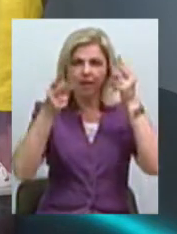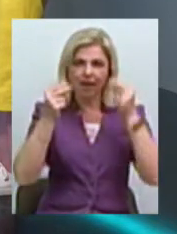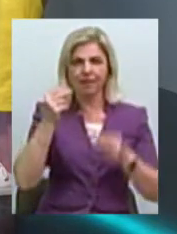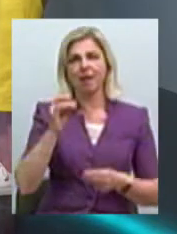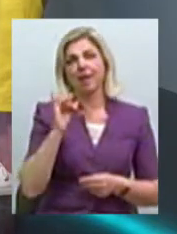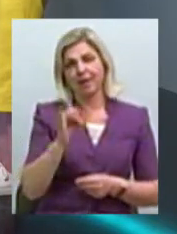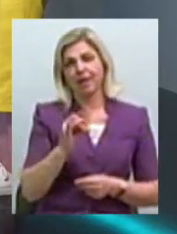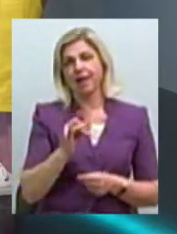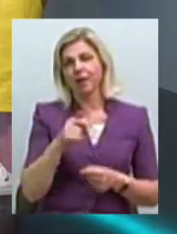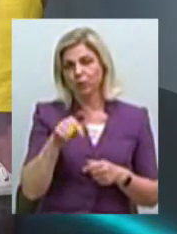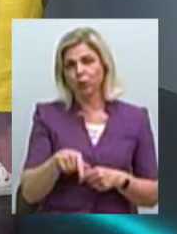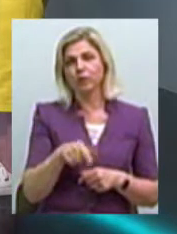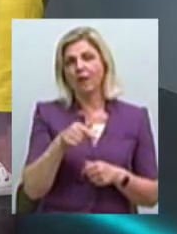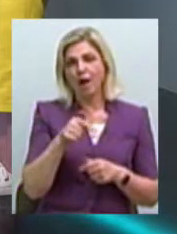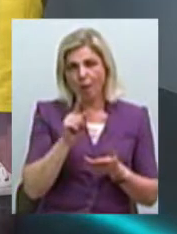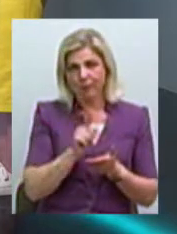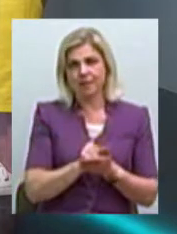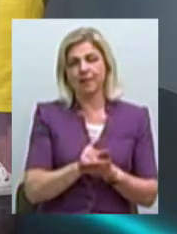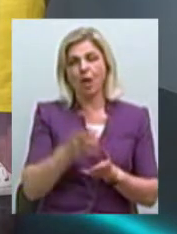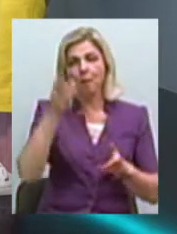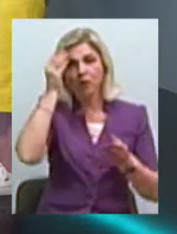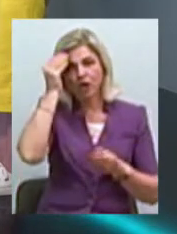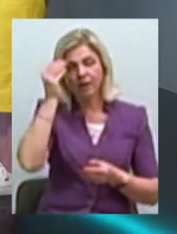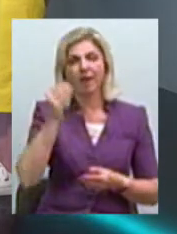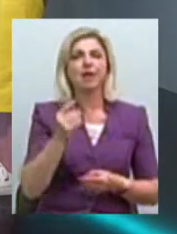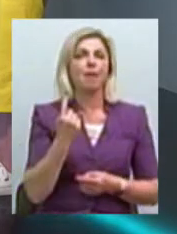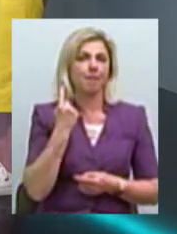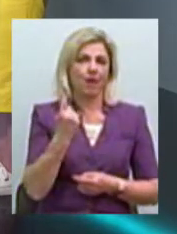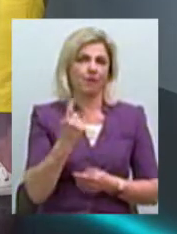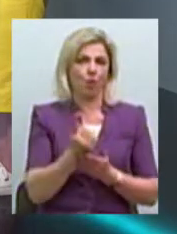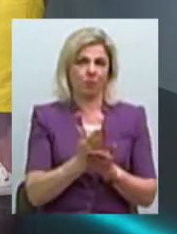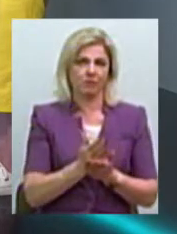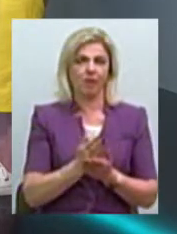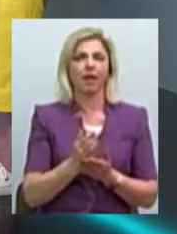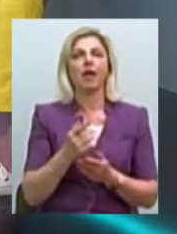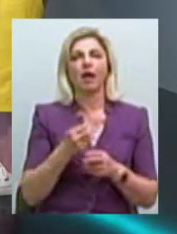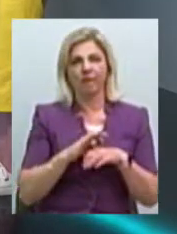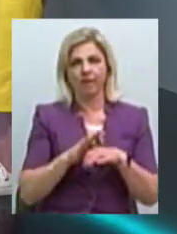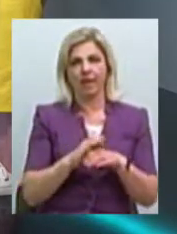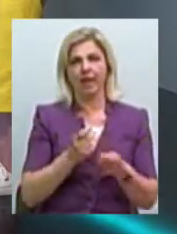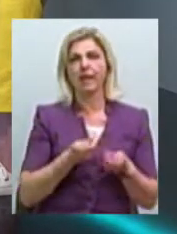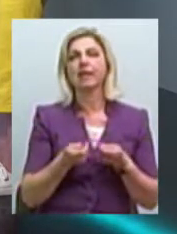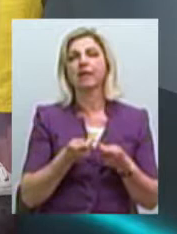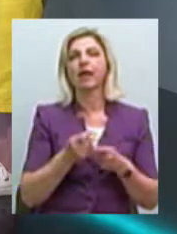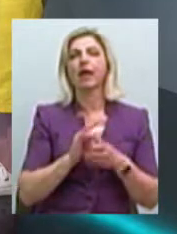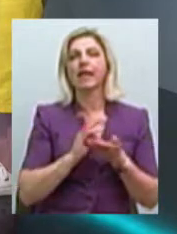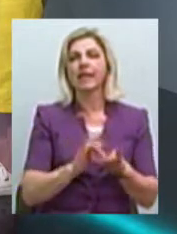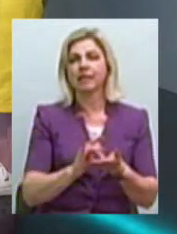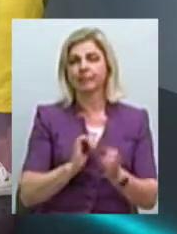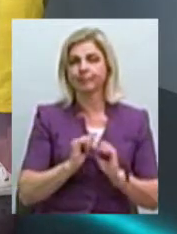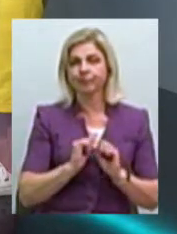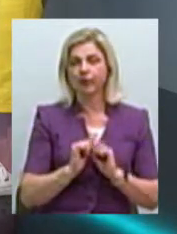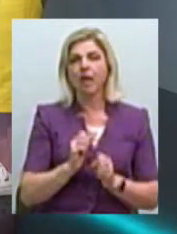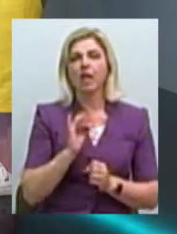не сказать, что эти впечатления обеспечивают в первую очередь гид. Инфраструктура, конечно, важна, потому